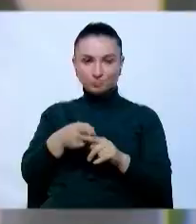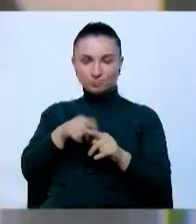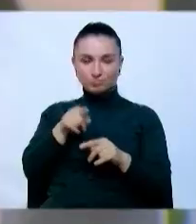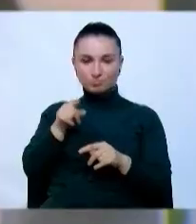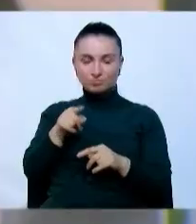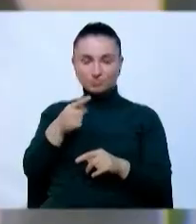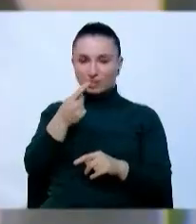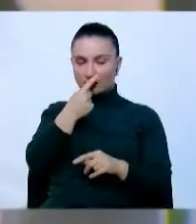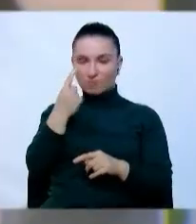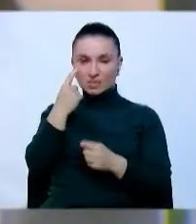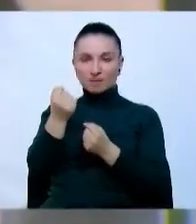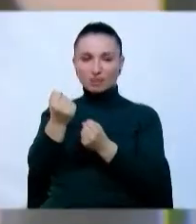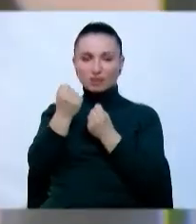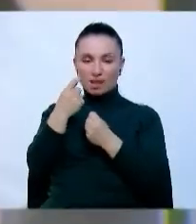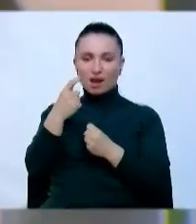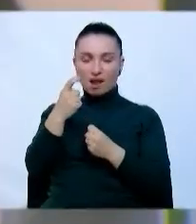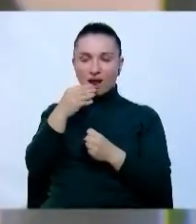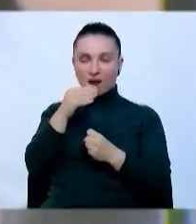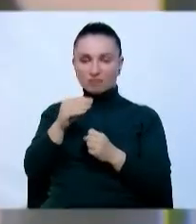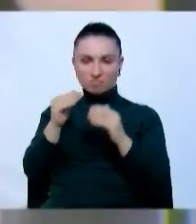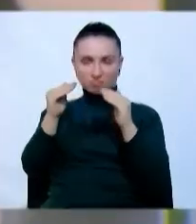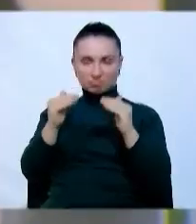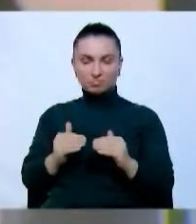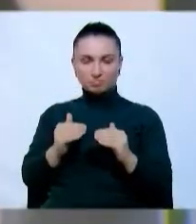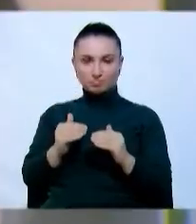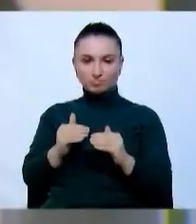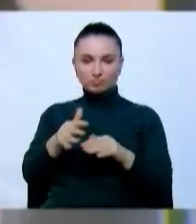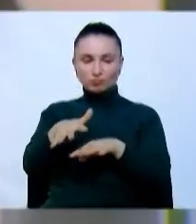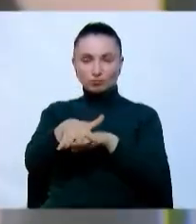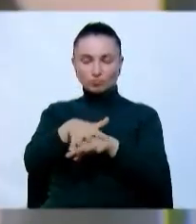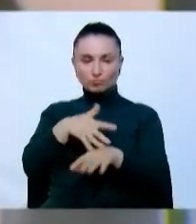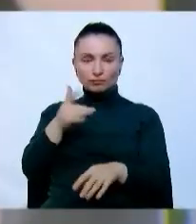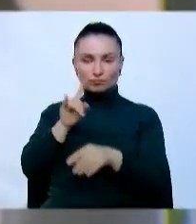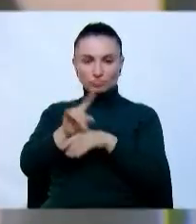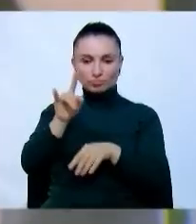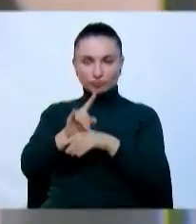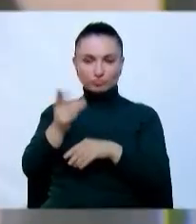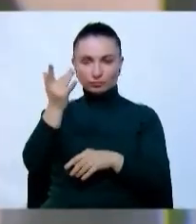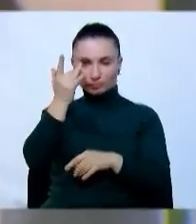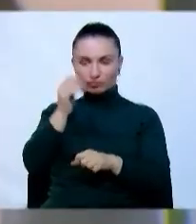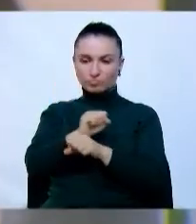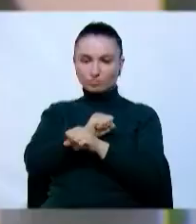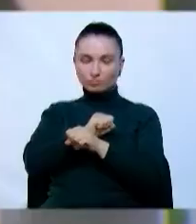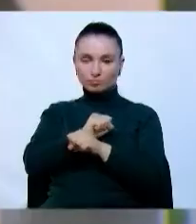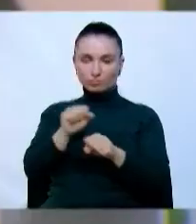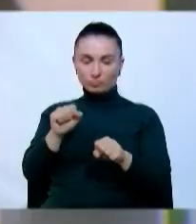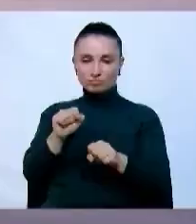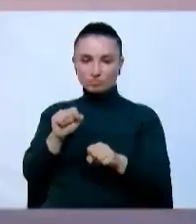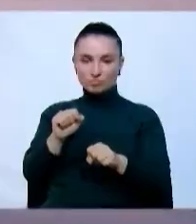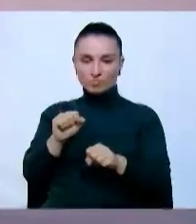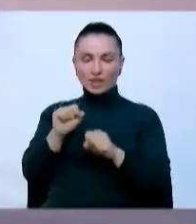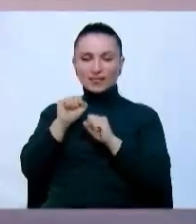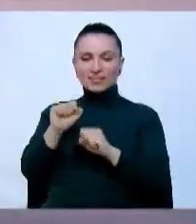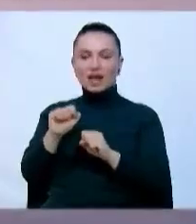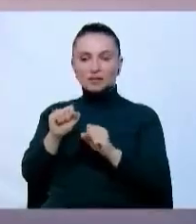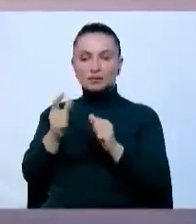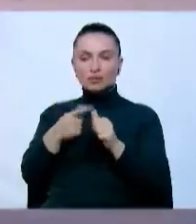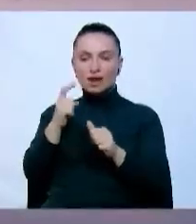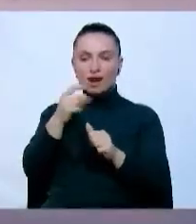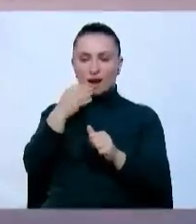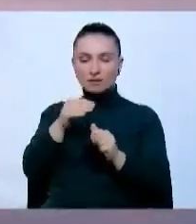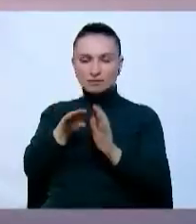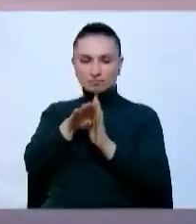ნიშნავს, რომ თვალის დაცულობის ხარისხი იკლებს. ხანგრძლივად გამოყენებული კონტაქტური ლინზები თავისთავად დაცულობის ხარისხი